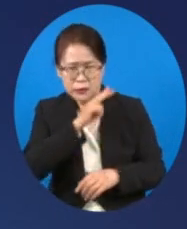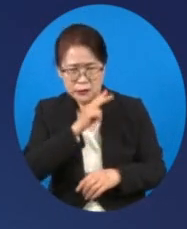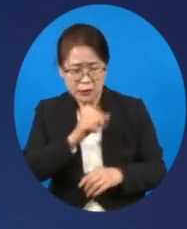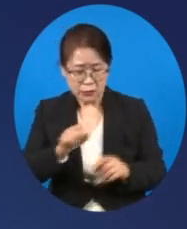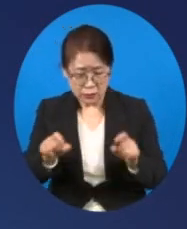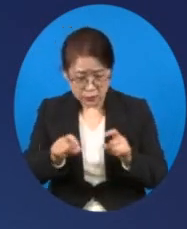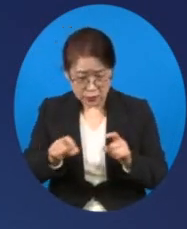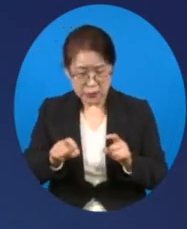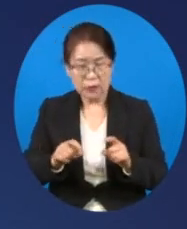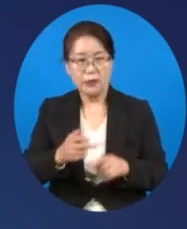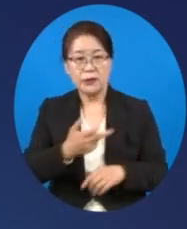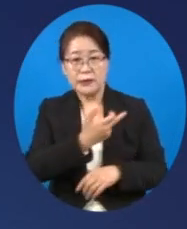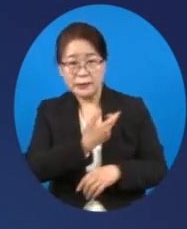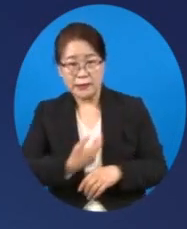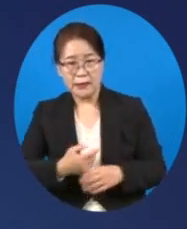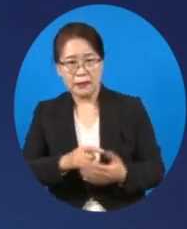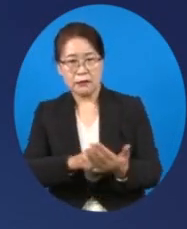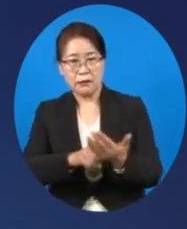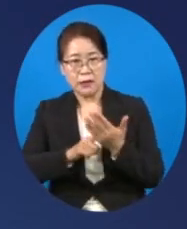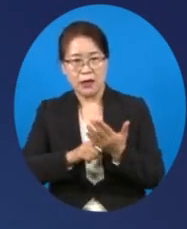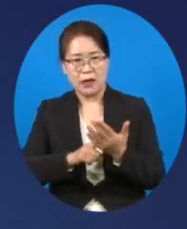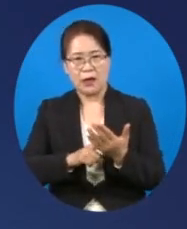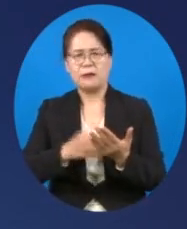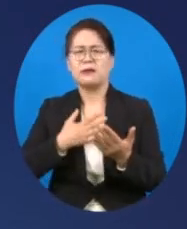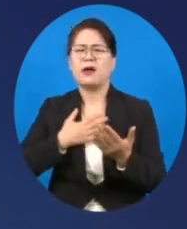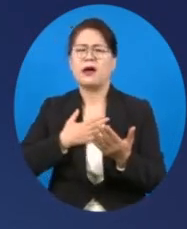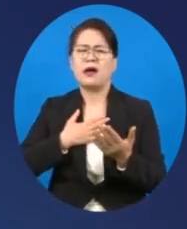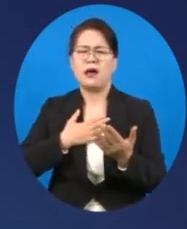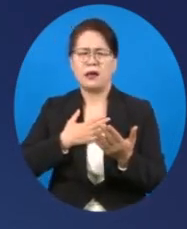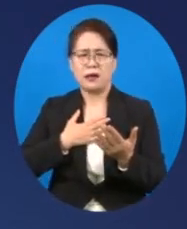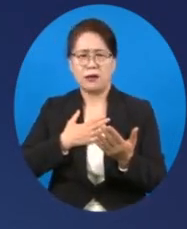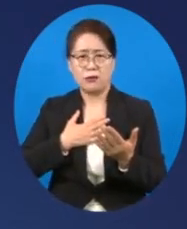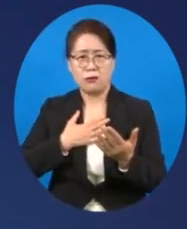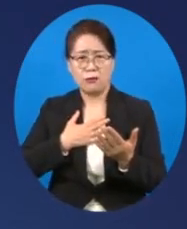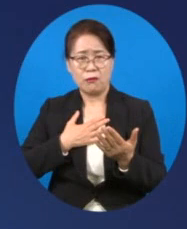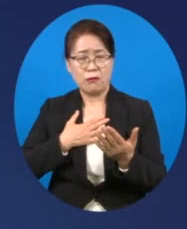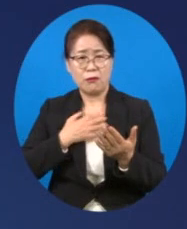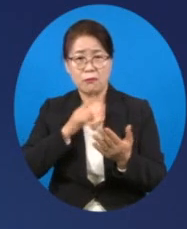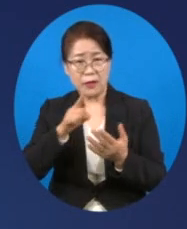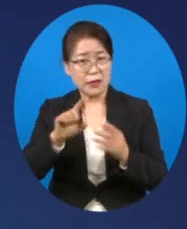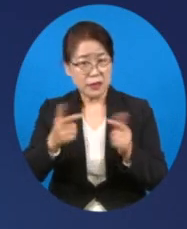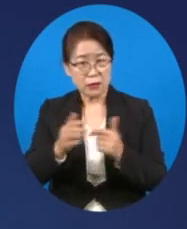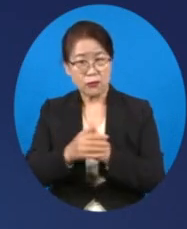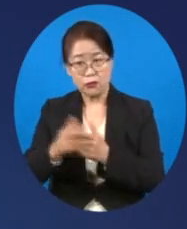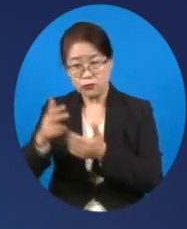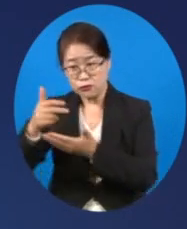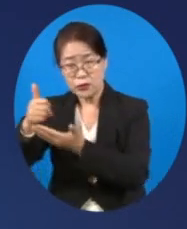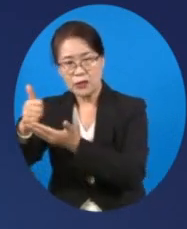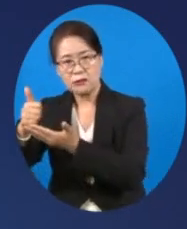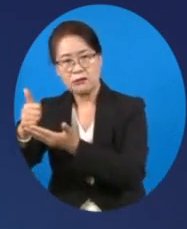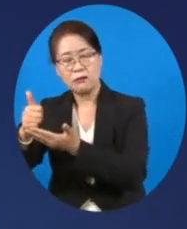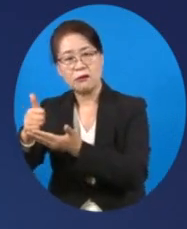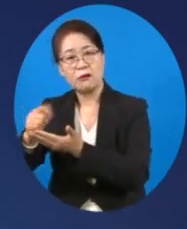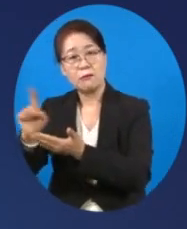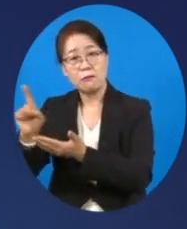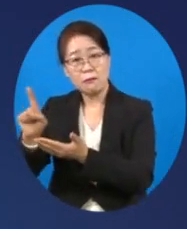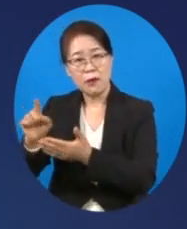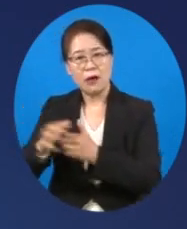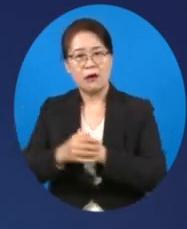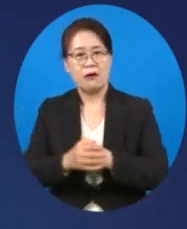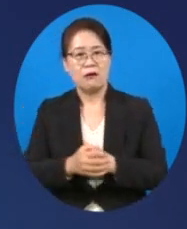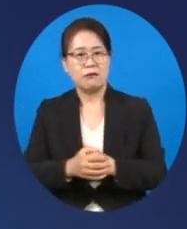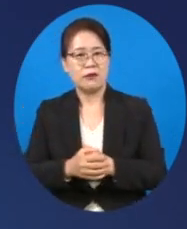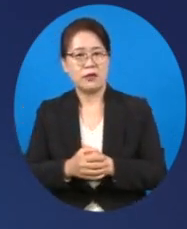나타나셔서 나다 이렇게 말씀하지 않으시고 우리 주님께서는 뭐 어떻게 하셨냐면